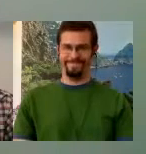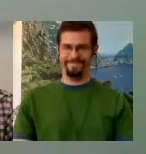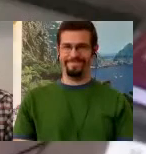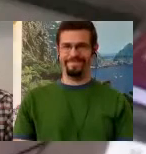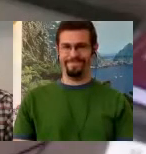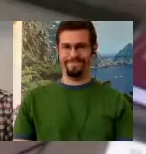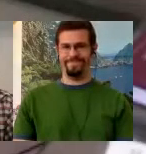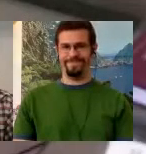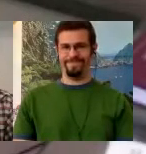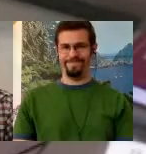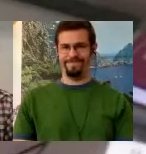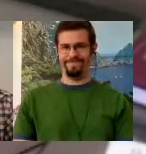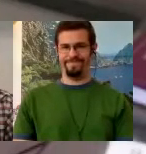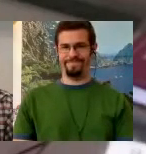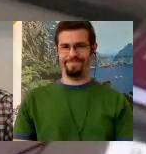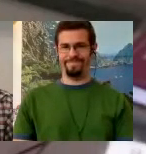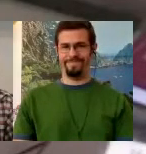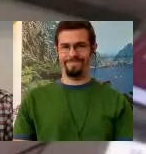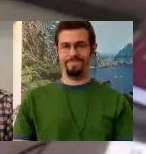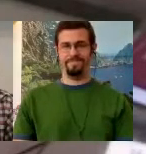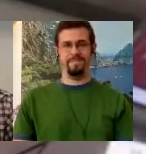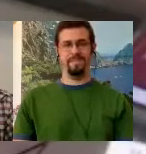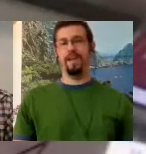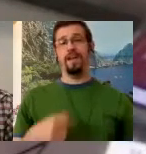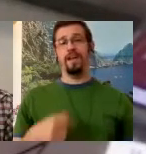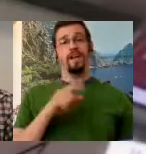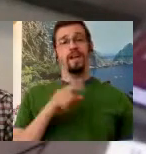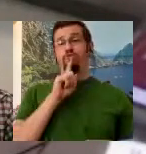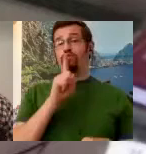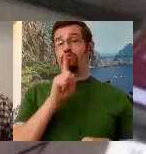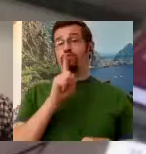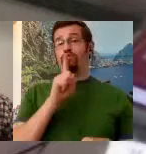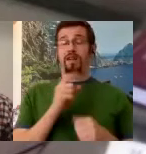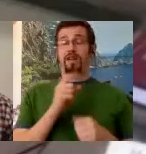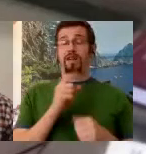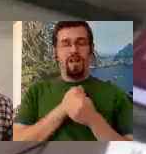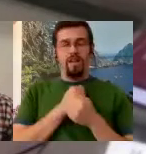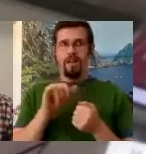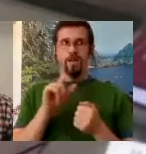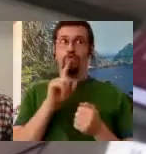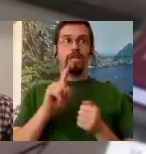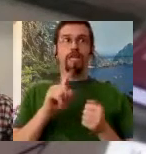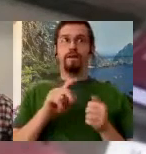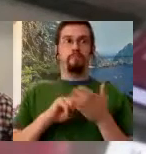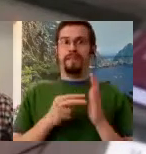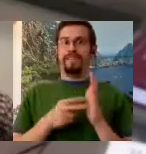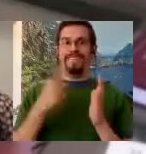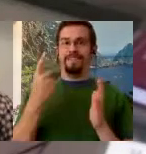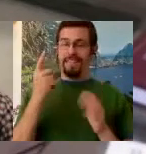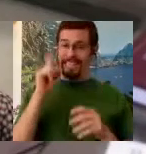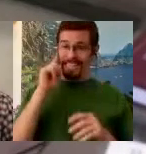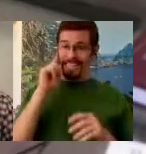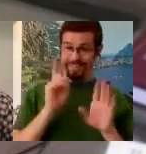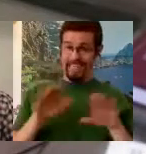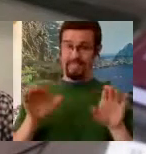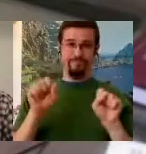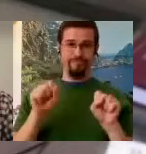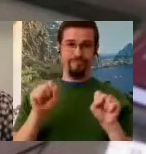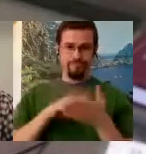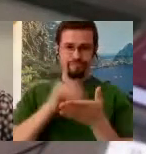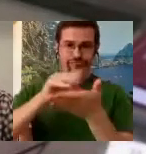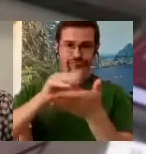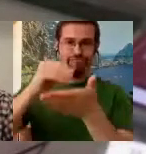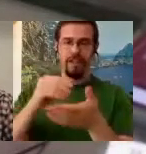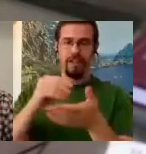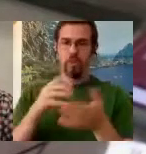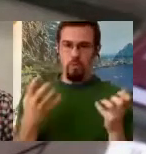So I love that too. I mean, it really means something when you know the deaf kids just learned it really fast and they just wanted it. And